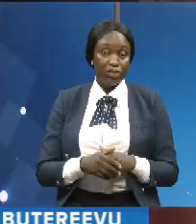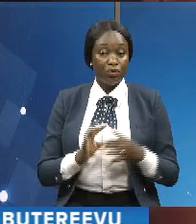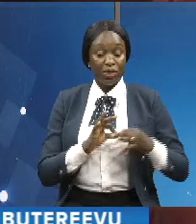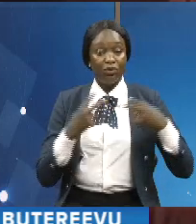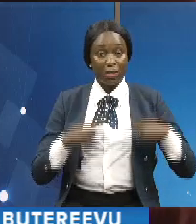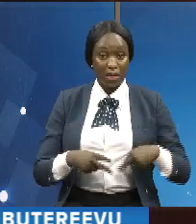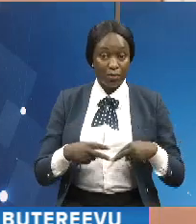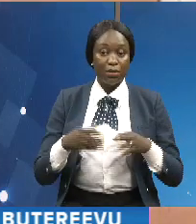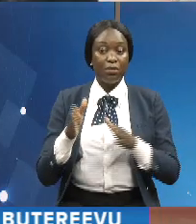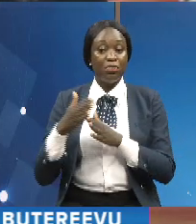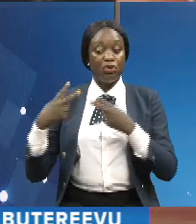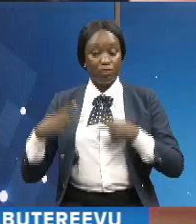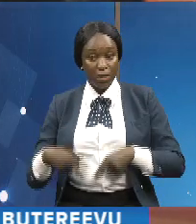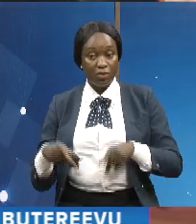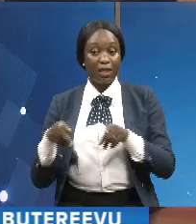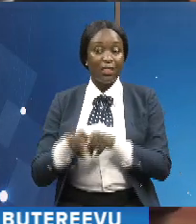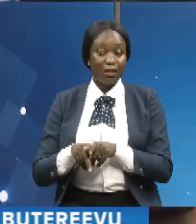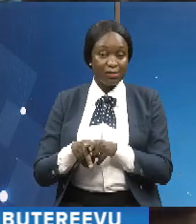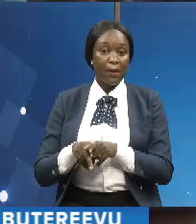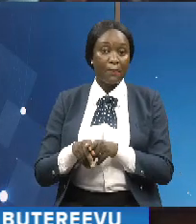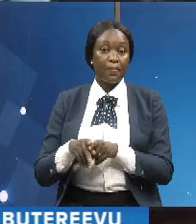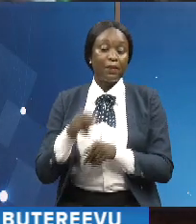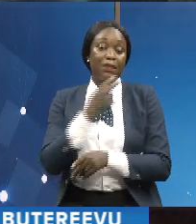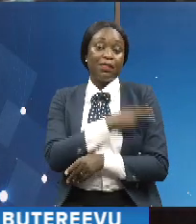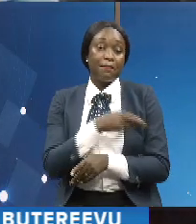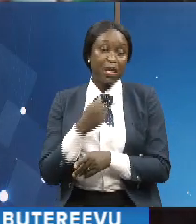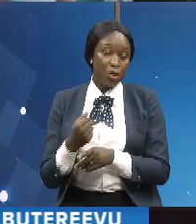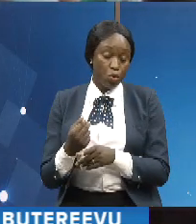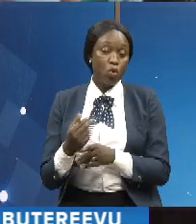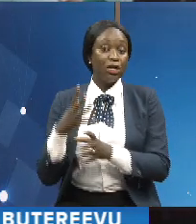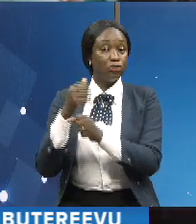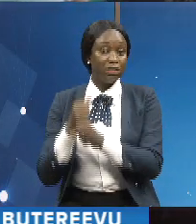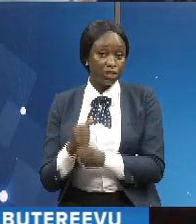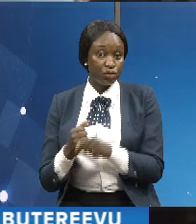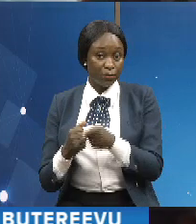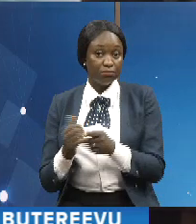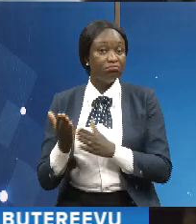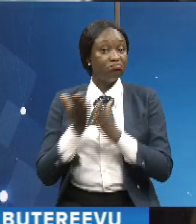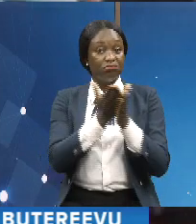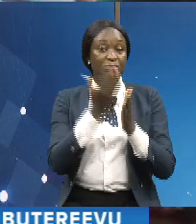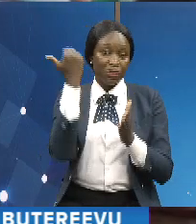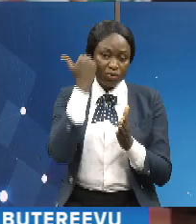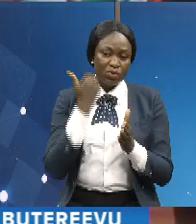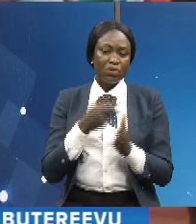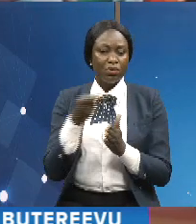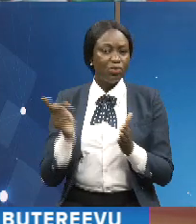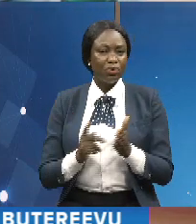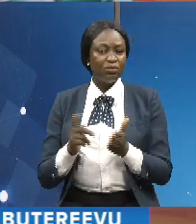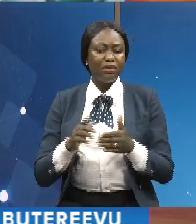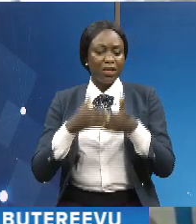y'ebyobulamu wamu n'akakiiko akatwala abasawo aka Uganda Medical and Dental Services mu mbuga z'amateeka nga babavunaana okwesuulirayo ogwa